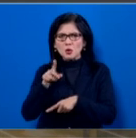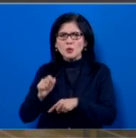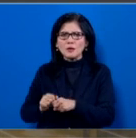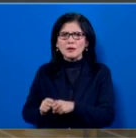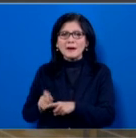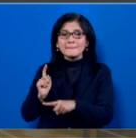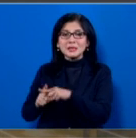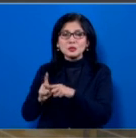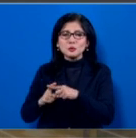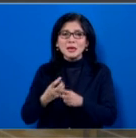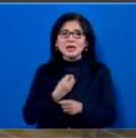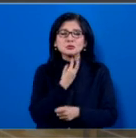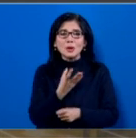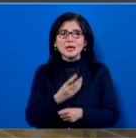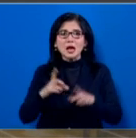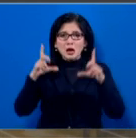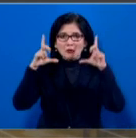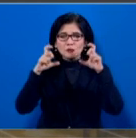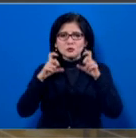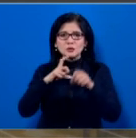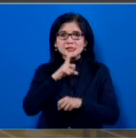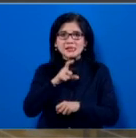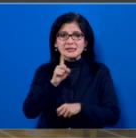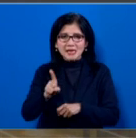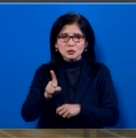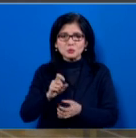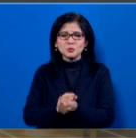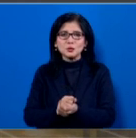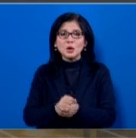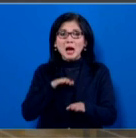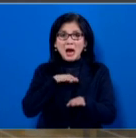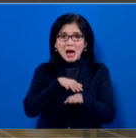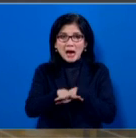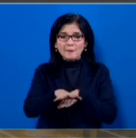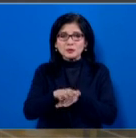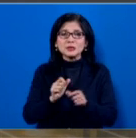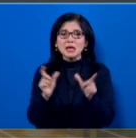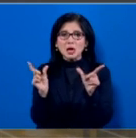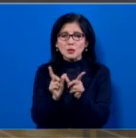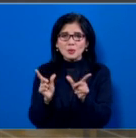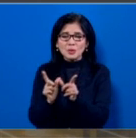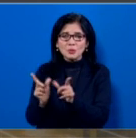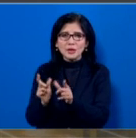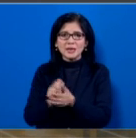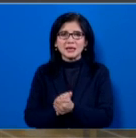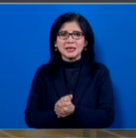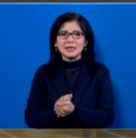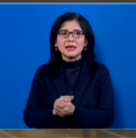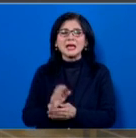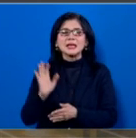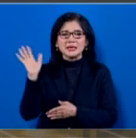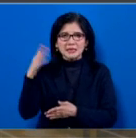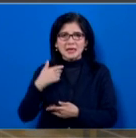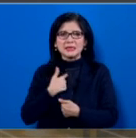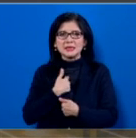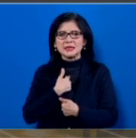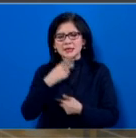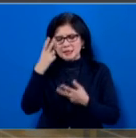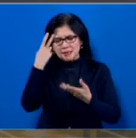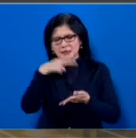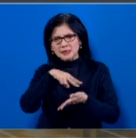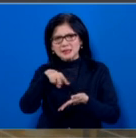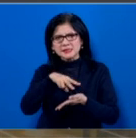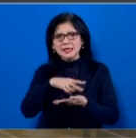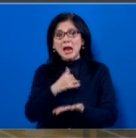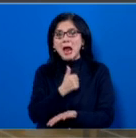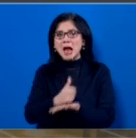foto C1 planonya, kemudian upload ke situs kami. Dan kemudian kami akan validasi keaslian fotonya dan juga